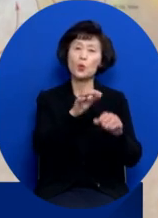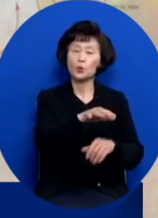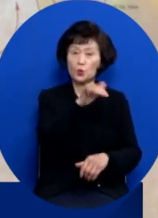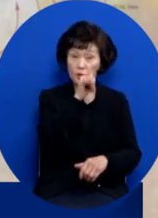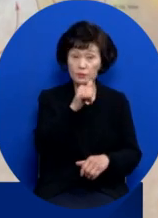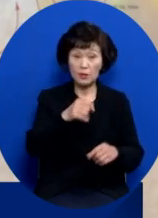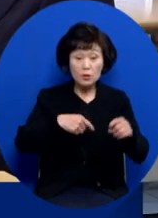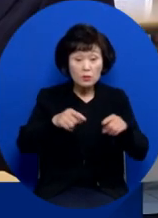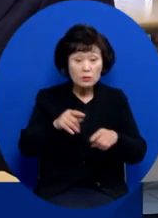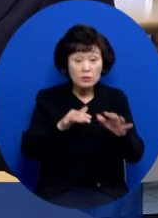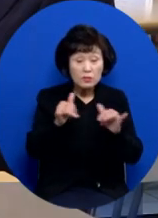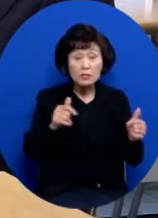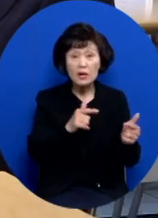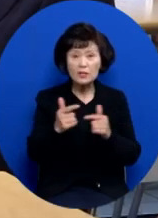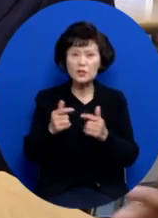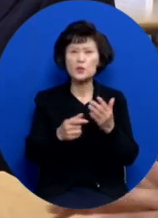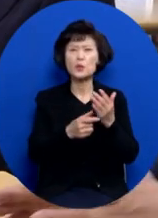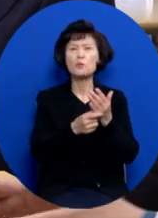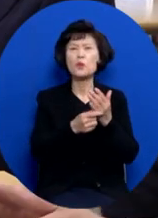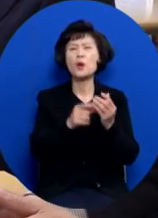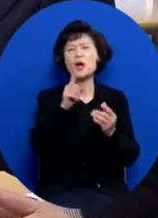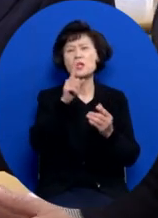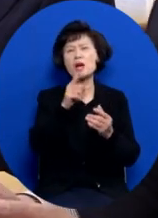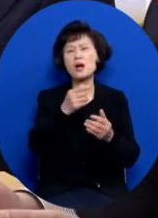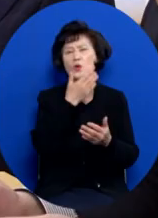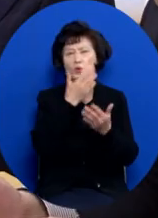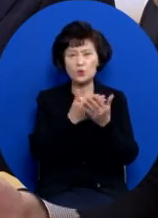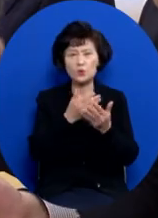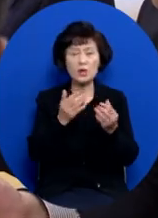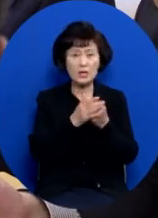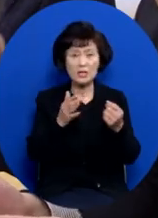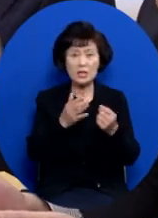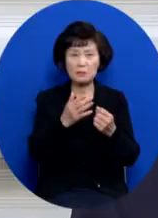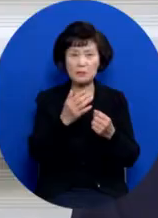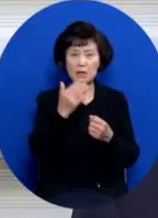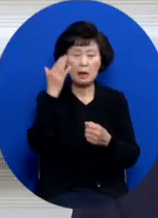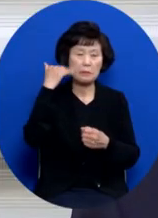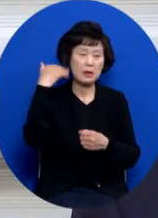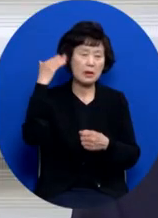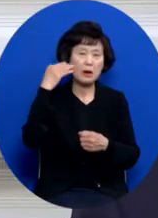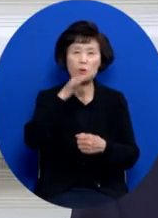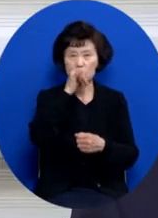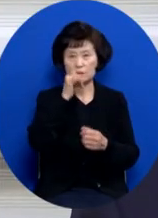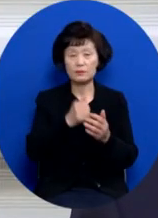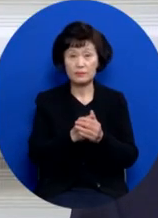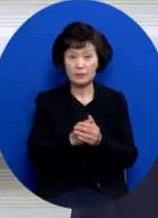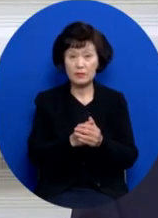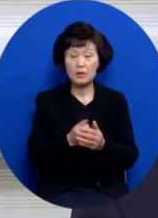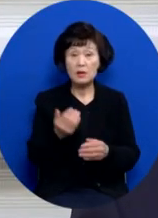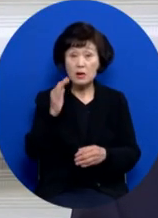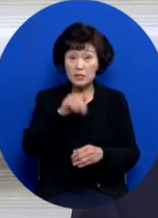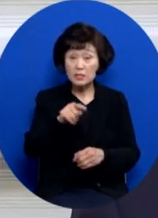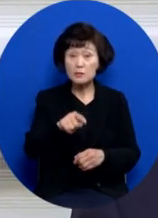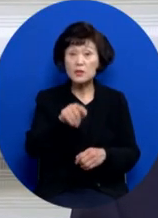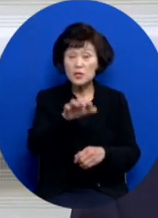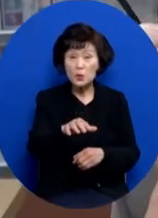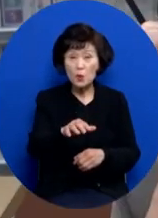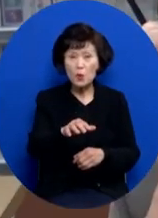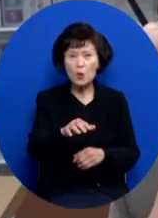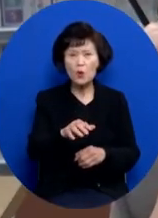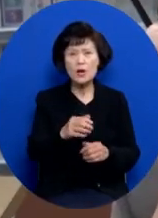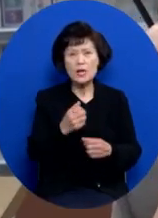표가 필요하기 때문에 상황이 이렇지만 금산군 목회자들은 지역 회복이라는 희망의 끈을 놓을 수 없습니다